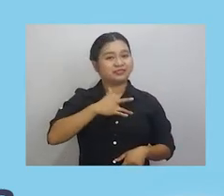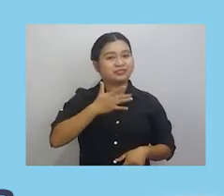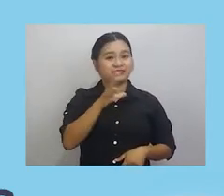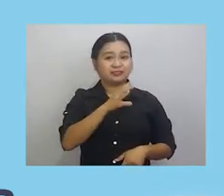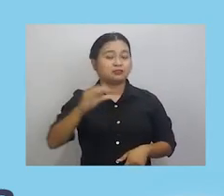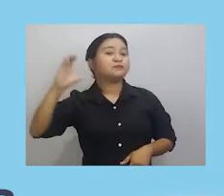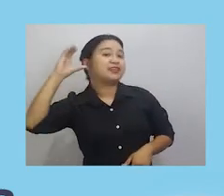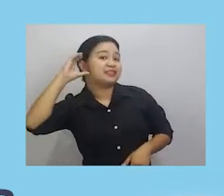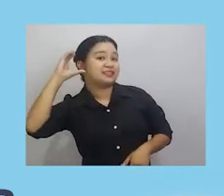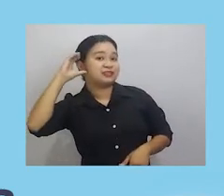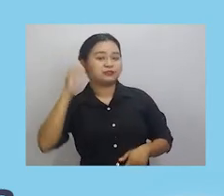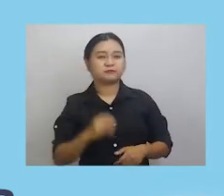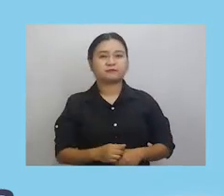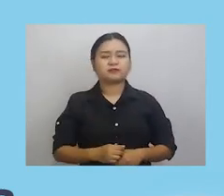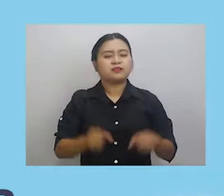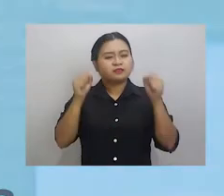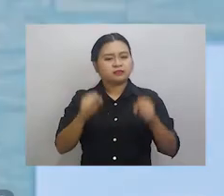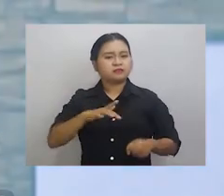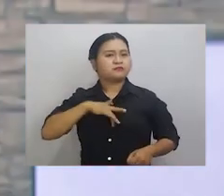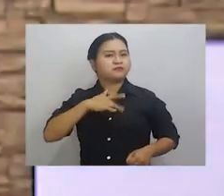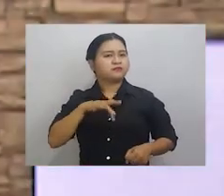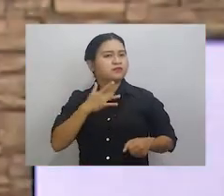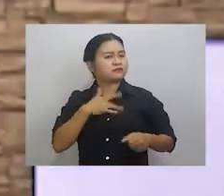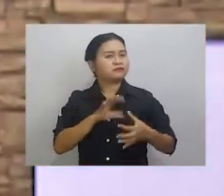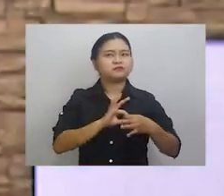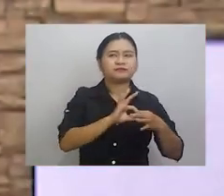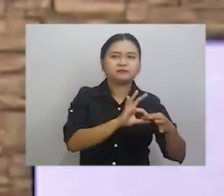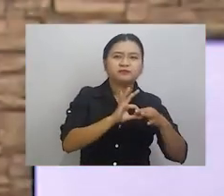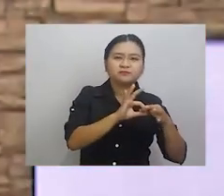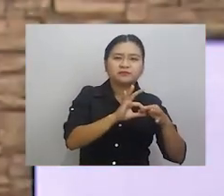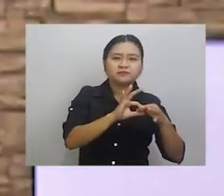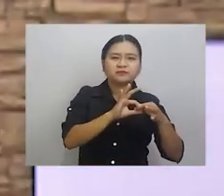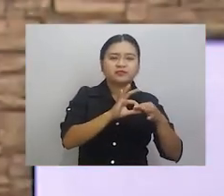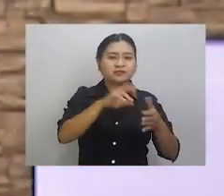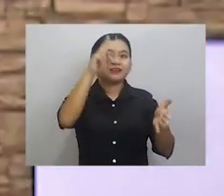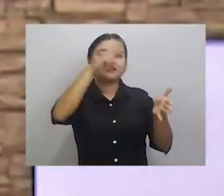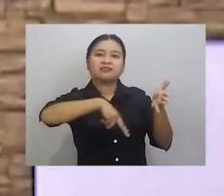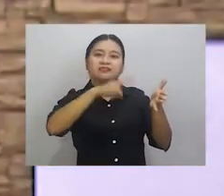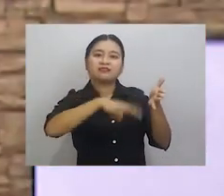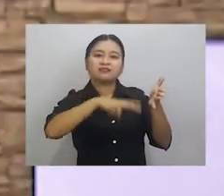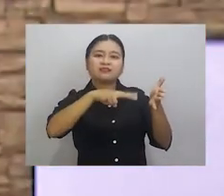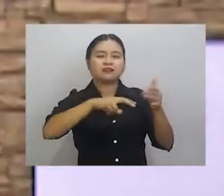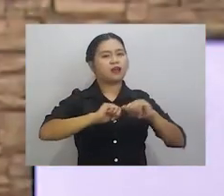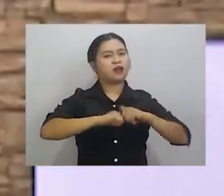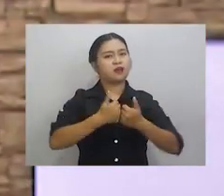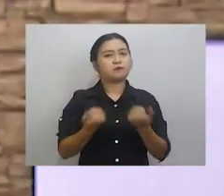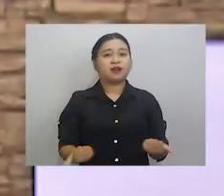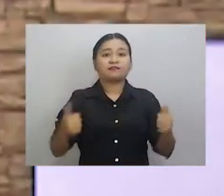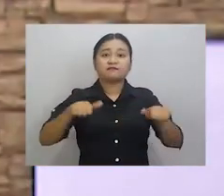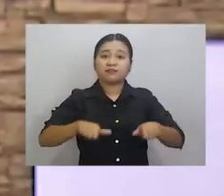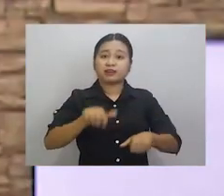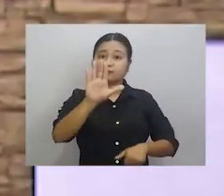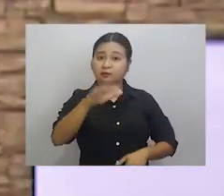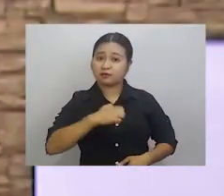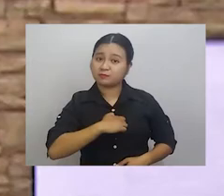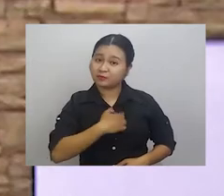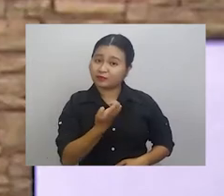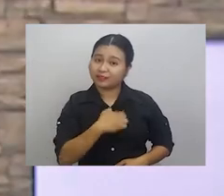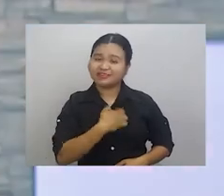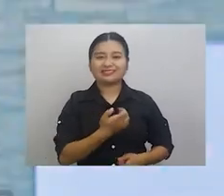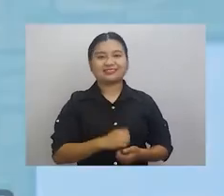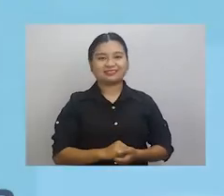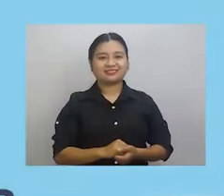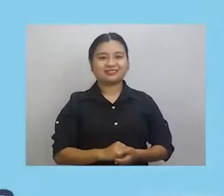at pandinig. At maaari rin pakiramdaman ang binabasa. Paano ito nakaapekto sa iyong